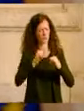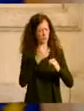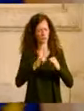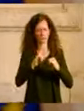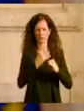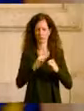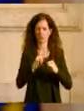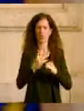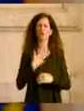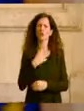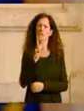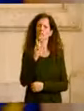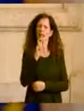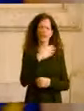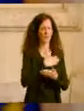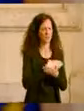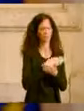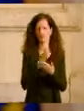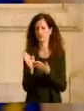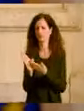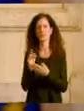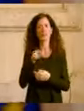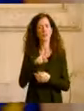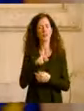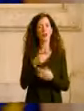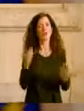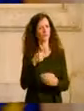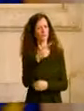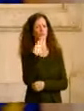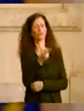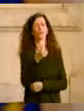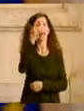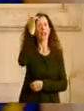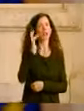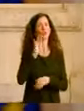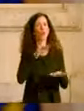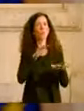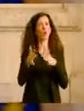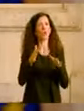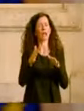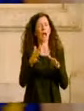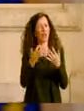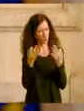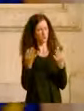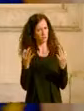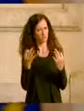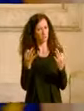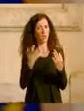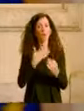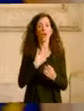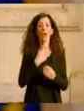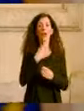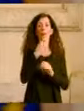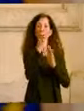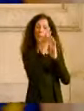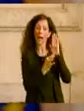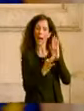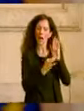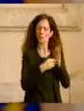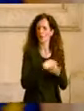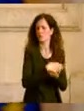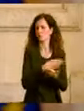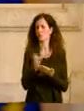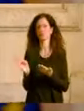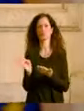parametri. Quindi quando lei ragiona di rischio moderato non si fermi solo a quello, ci sono tanti parametri che alla fine ovviamente danno